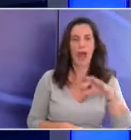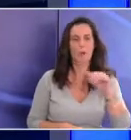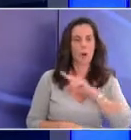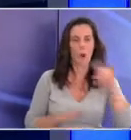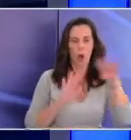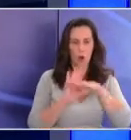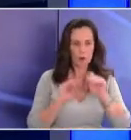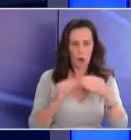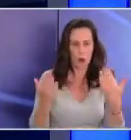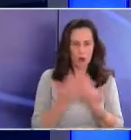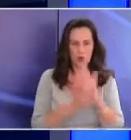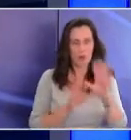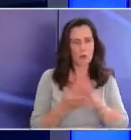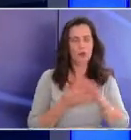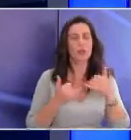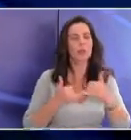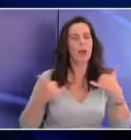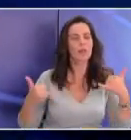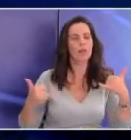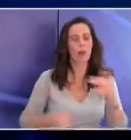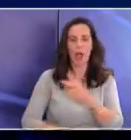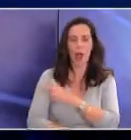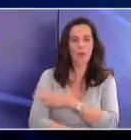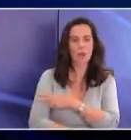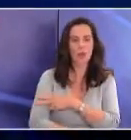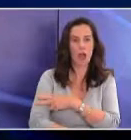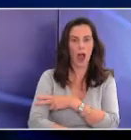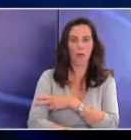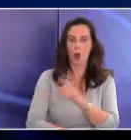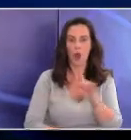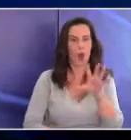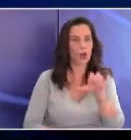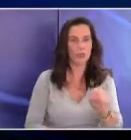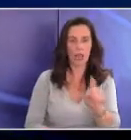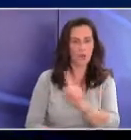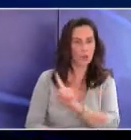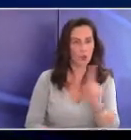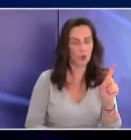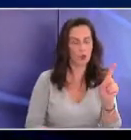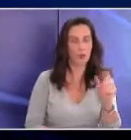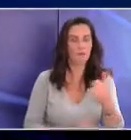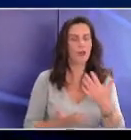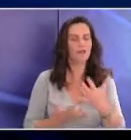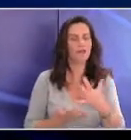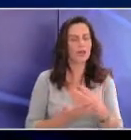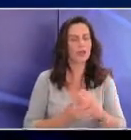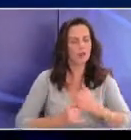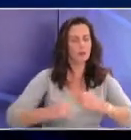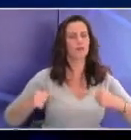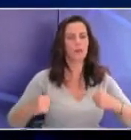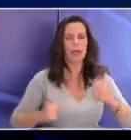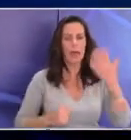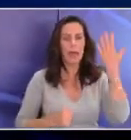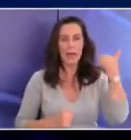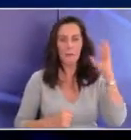זה לא משהו חד שאני פשוט, זה התפתח. המשטרה, הרשויות החוק לא תפסו אותם שהיו בעצם קטנים יותר והם גדלו. אז אם פעם הייתה